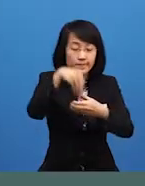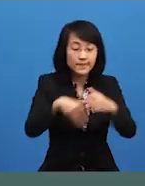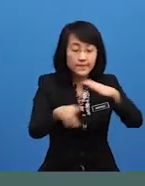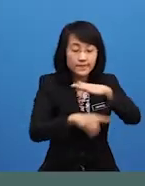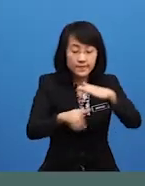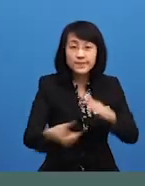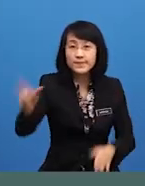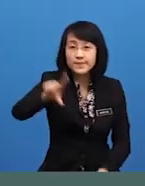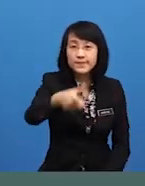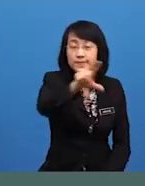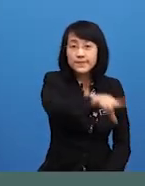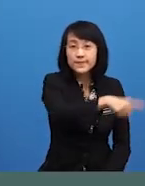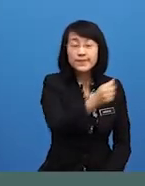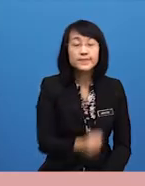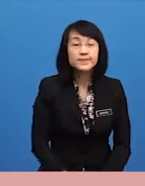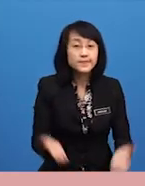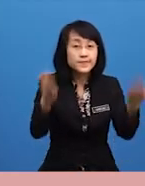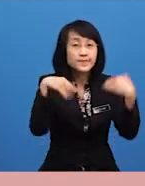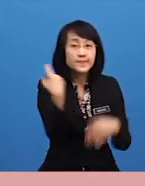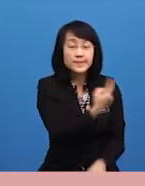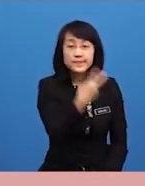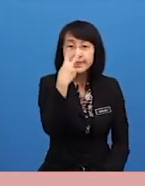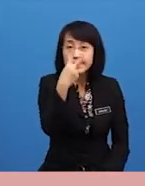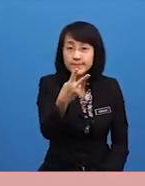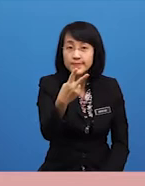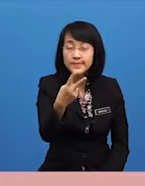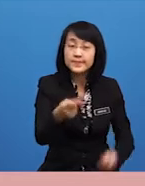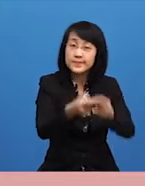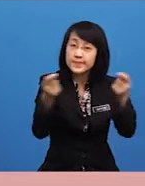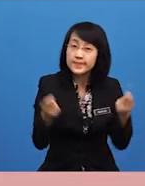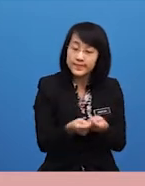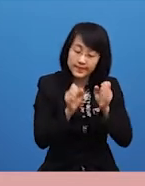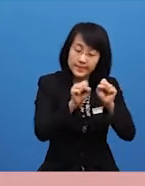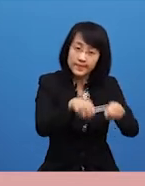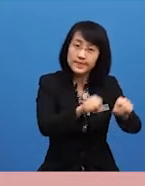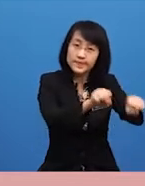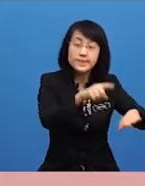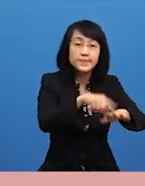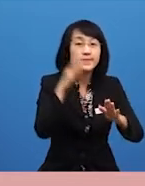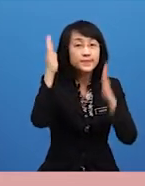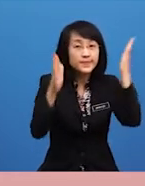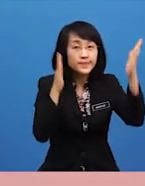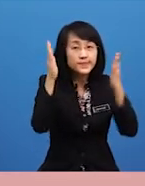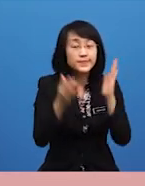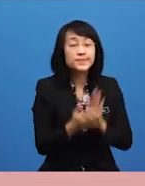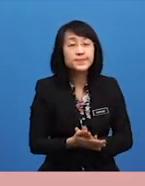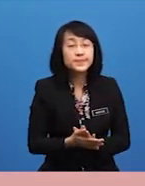Baiklah murid-murid, mari kita lihat pula lokasi saliran di Malaysia. Pada